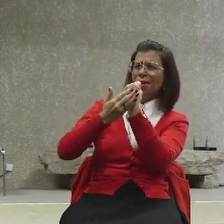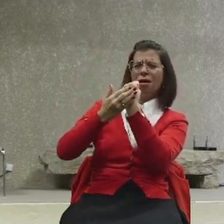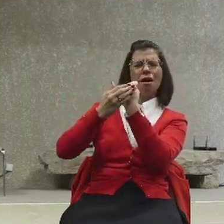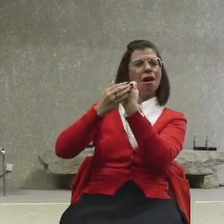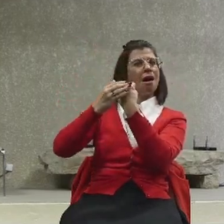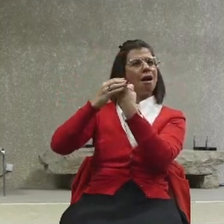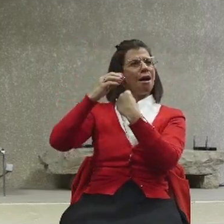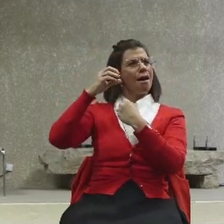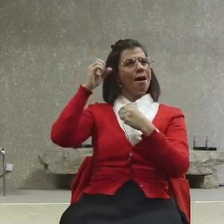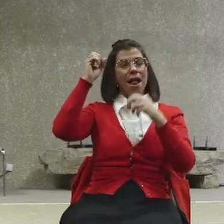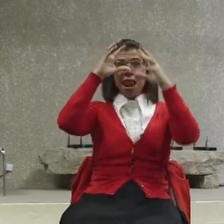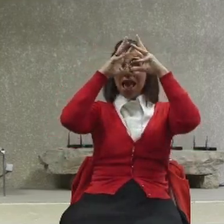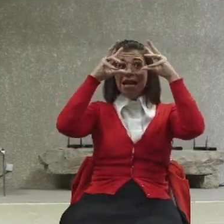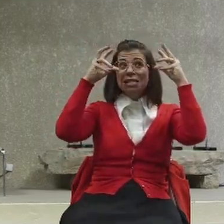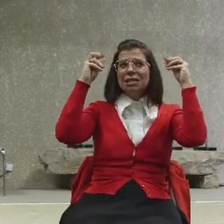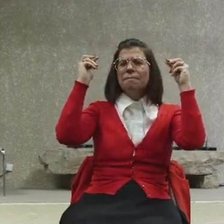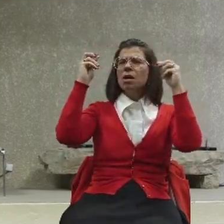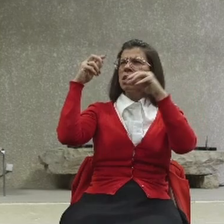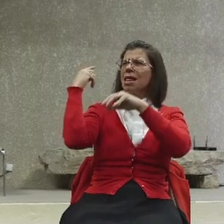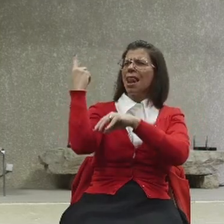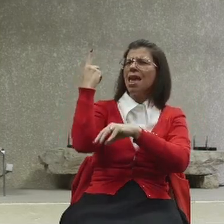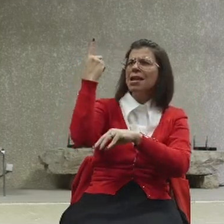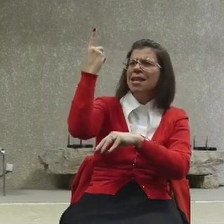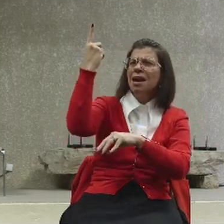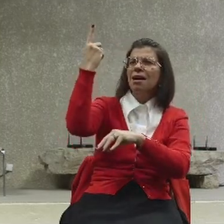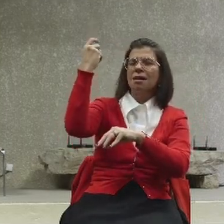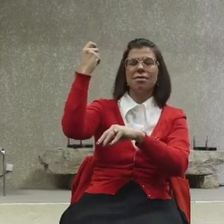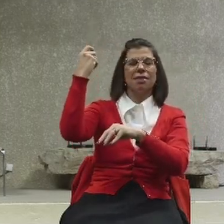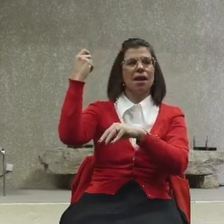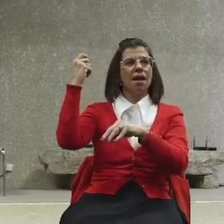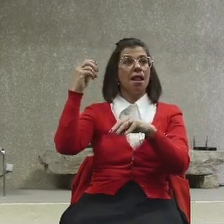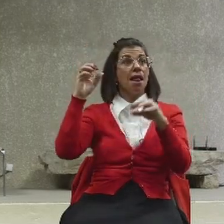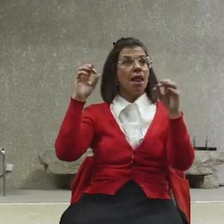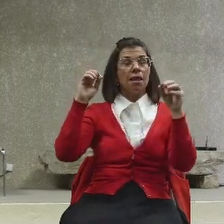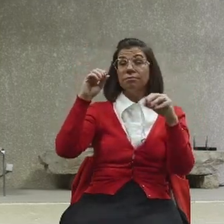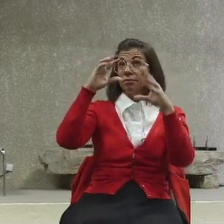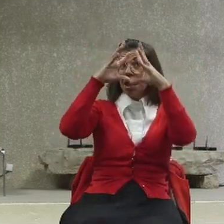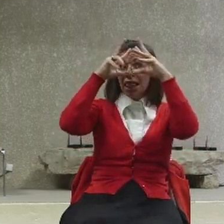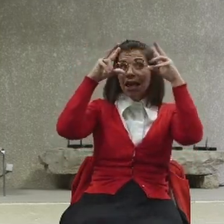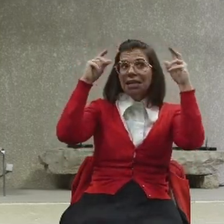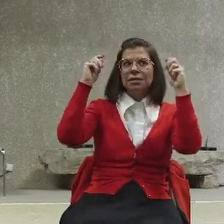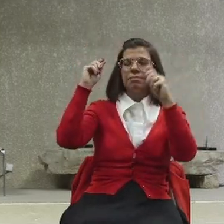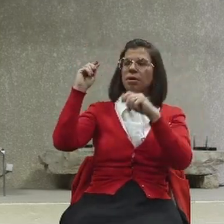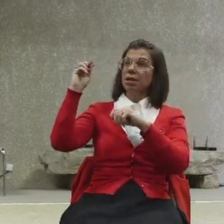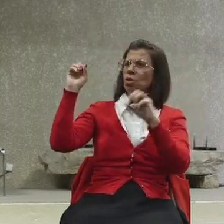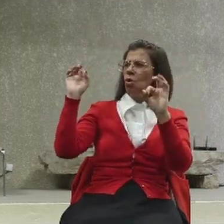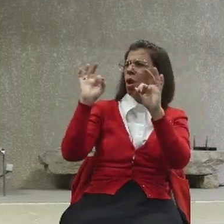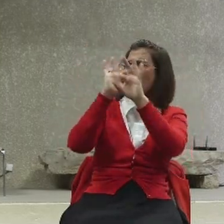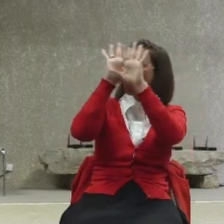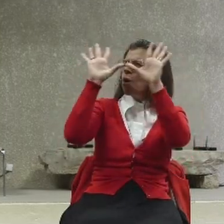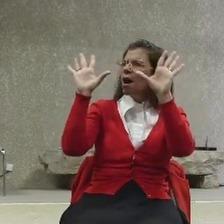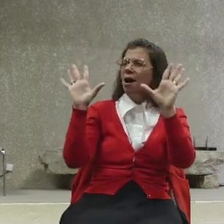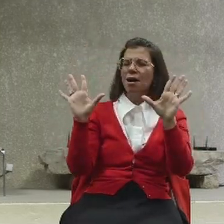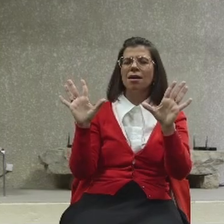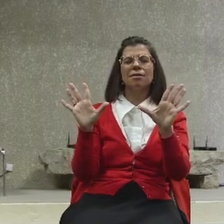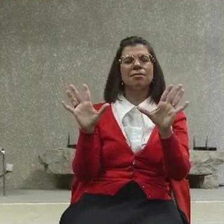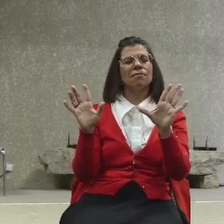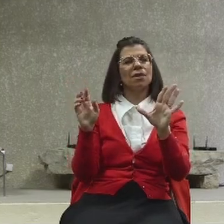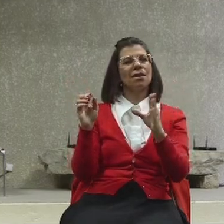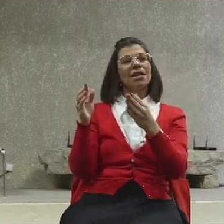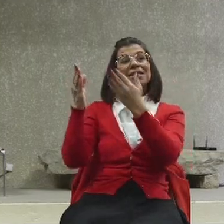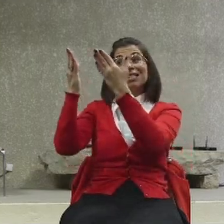Christ, c'est le nom céleste. Dans les évangiles, c'est Jésus. La plupart du temps, c'est Jésus. Quelquefois, Jésus-Christ.